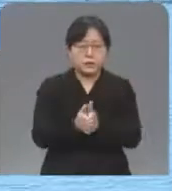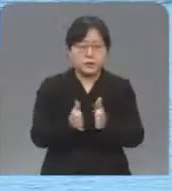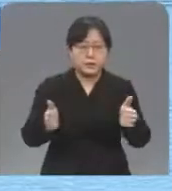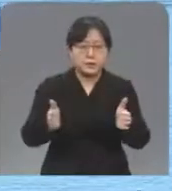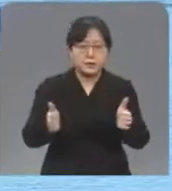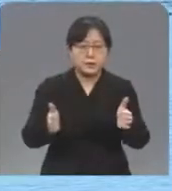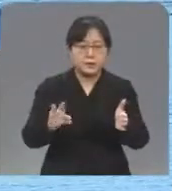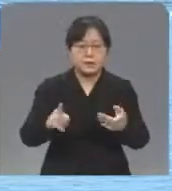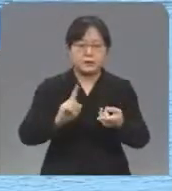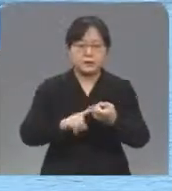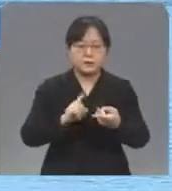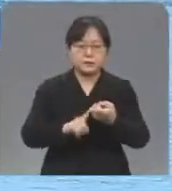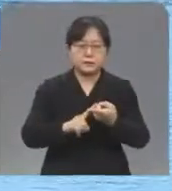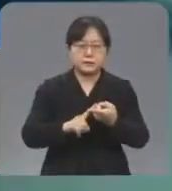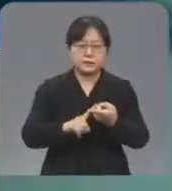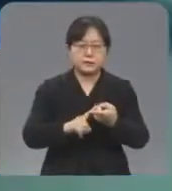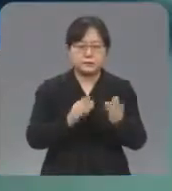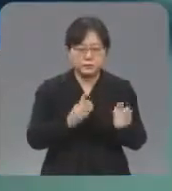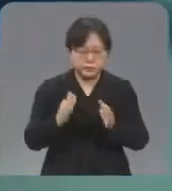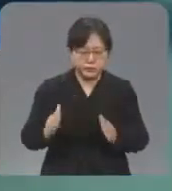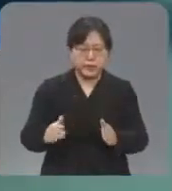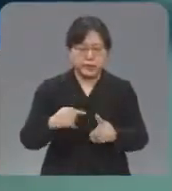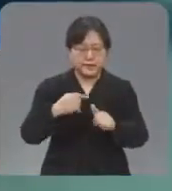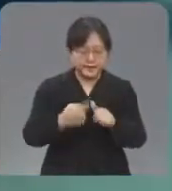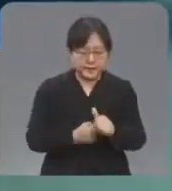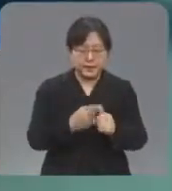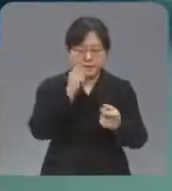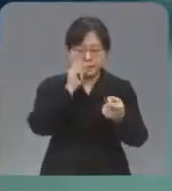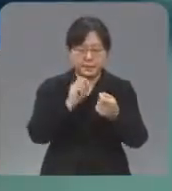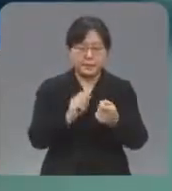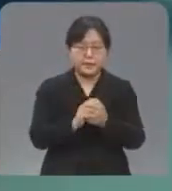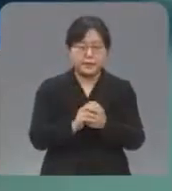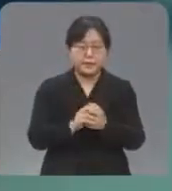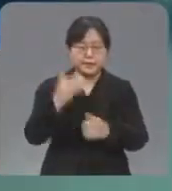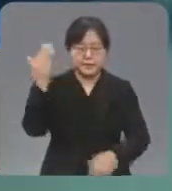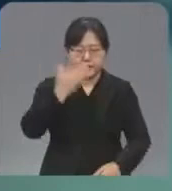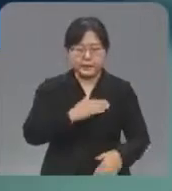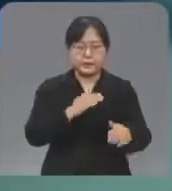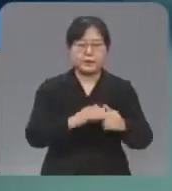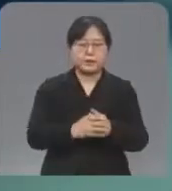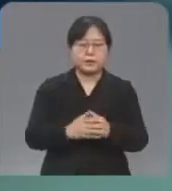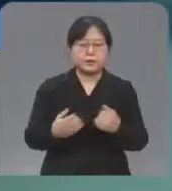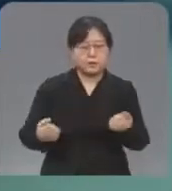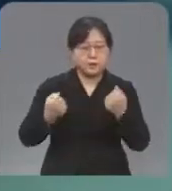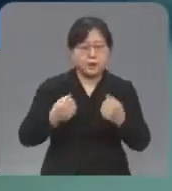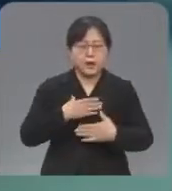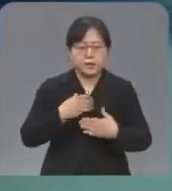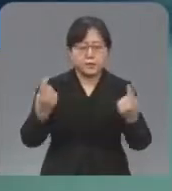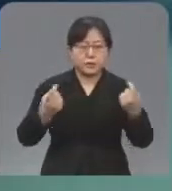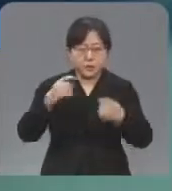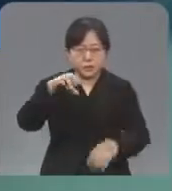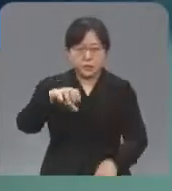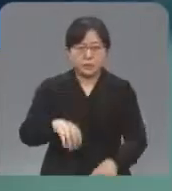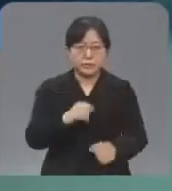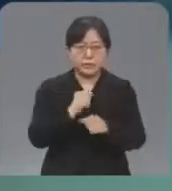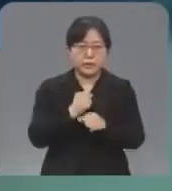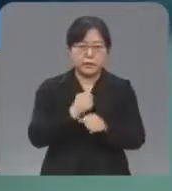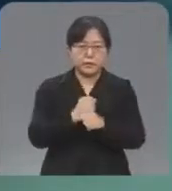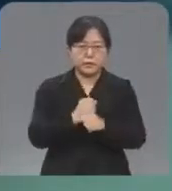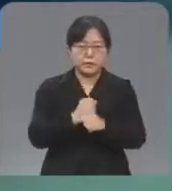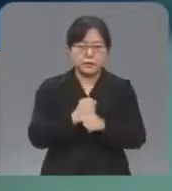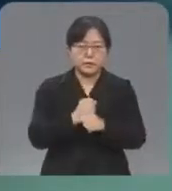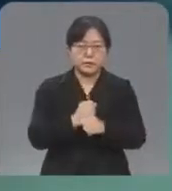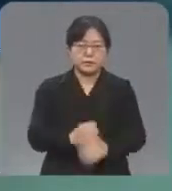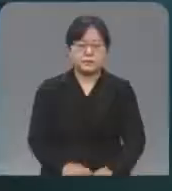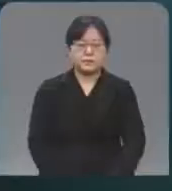텐데 이에 대응하여 자연 친화적인 청정 힐링, 안심 관광 거점을 집중